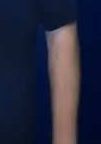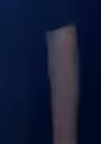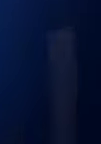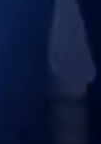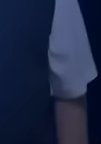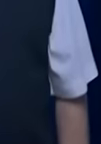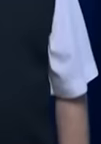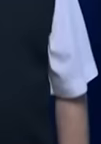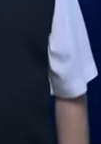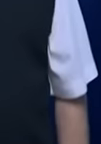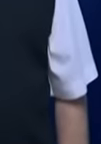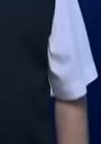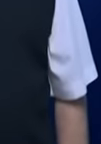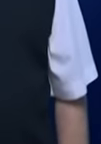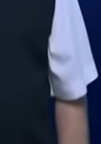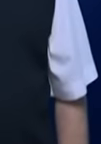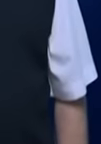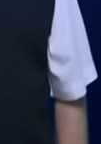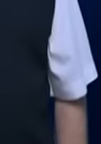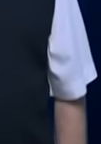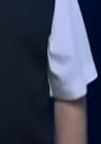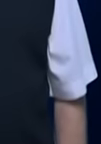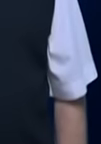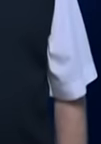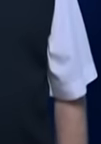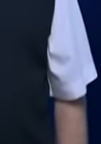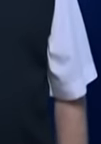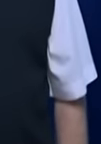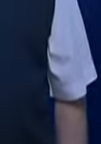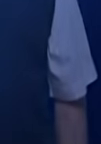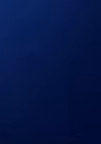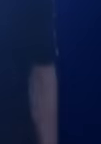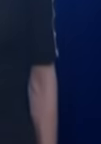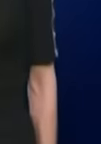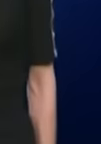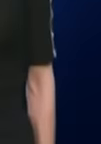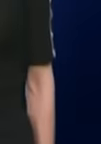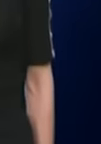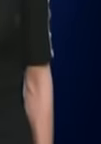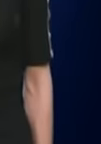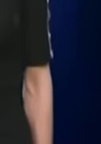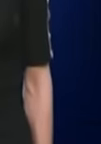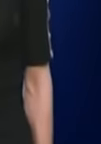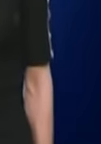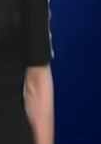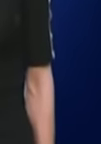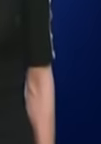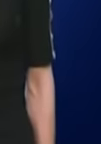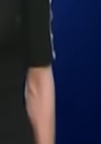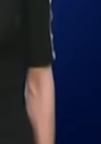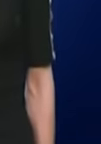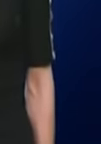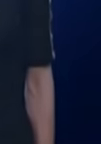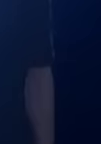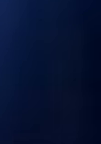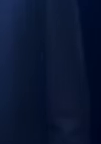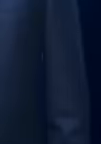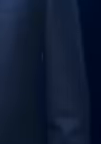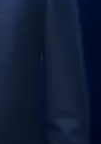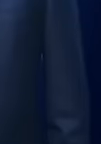გამსახურდია. 26 მაისი დაიბადა მერაბ კოსტავა. 26 აგვისტო დაიბადა მამა